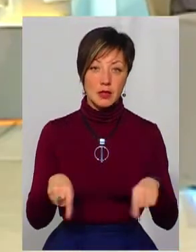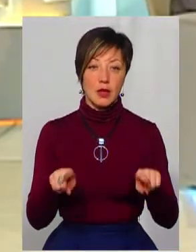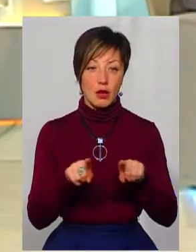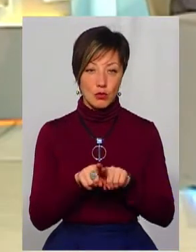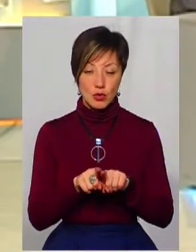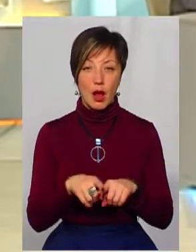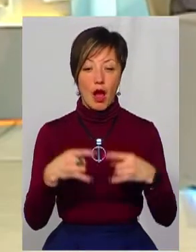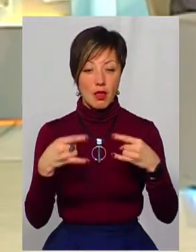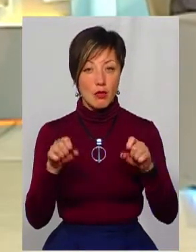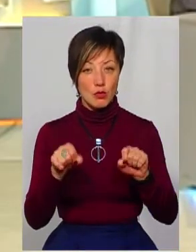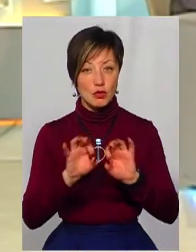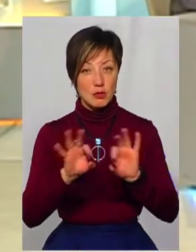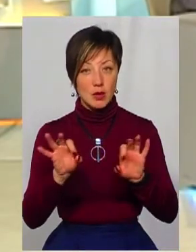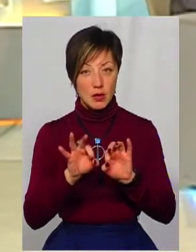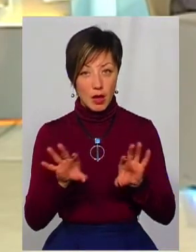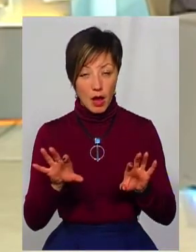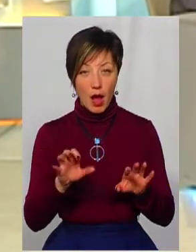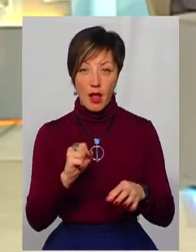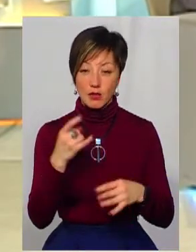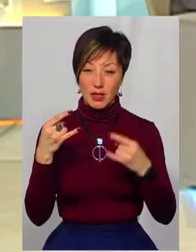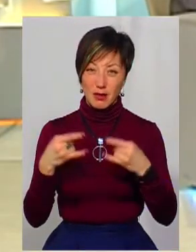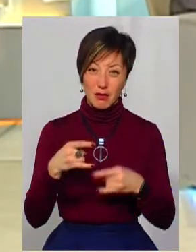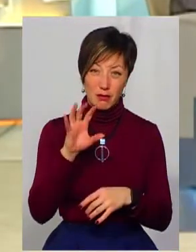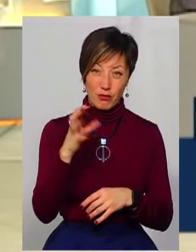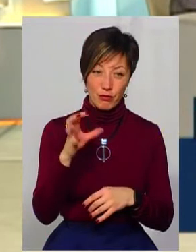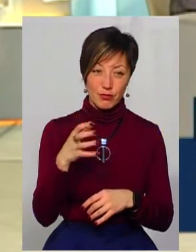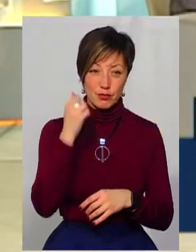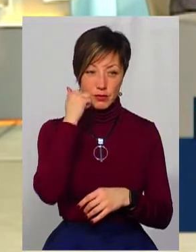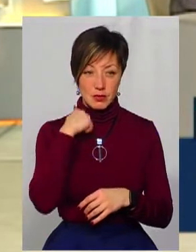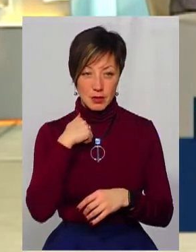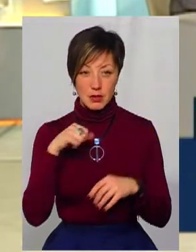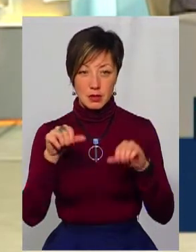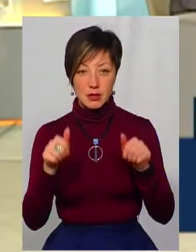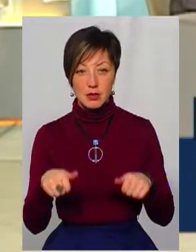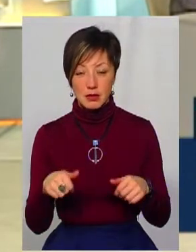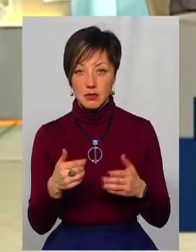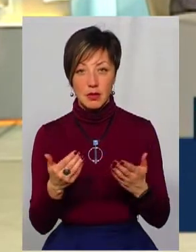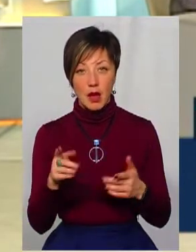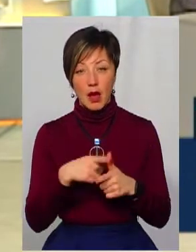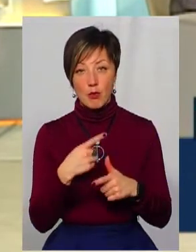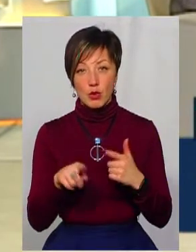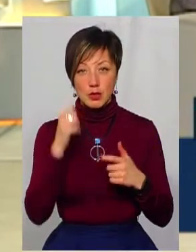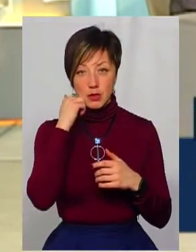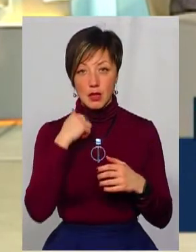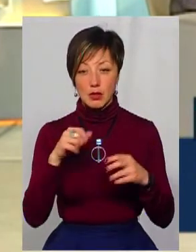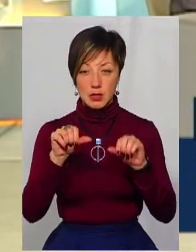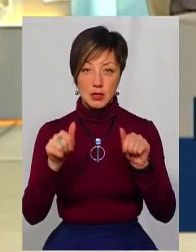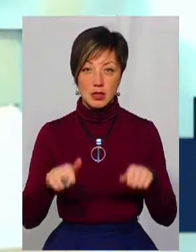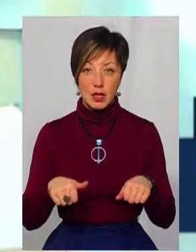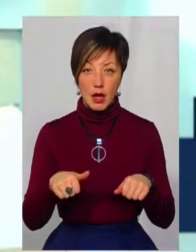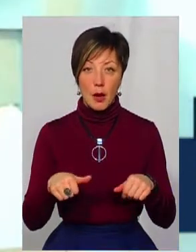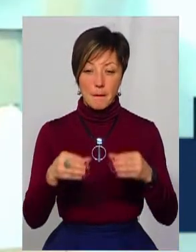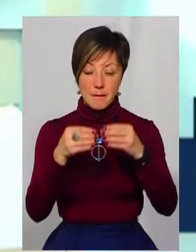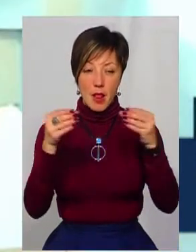да. Тобто канал може віщатися в HD якості, але якщо телеприймач старого зразка, ще кіноскопний, от, або старого зразка, до прикладу,